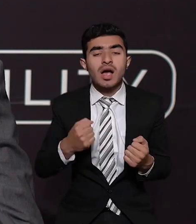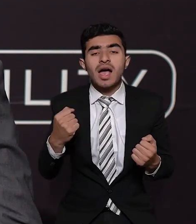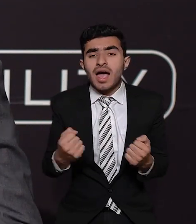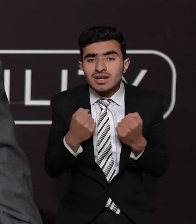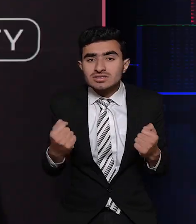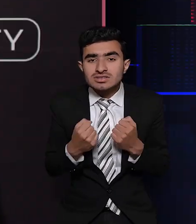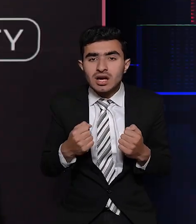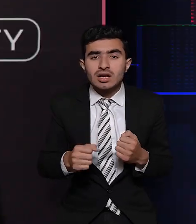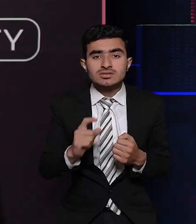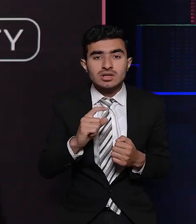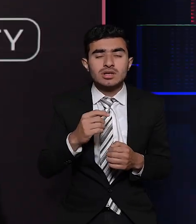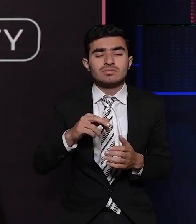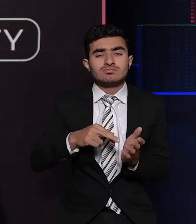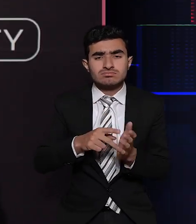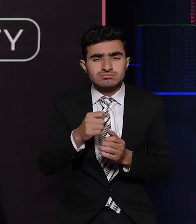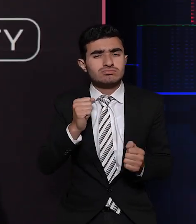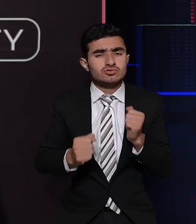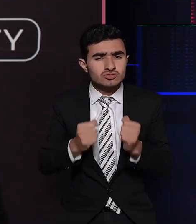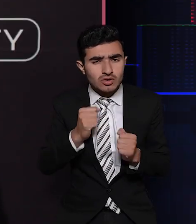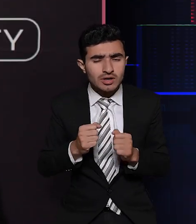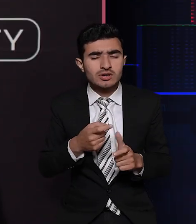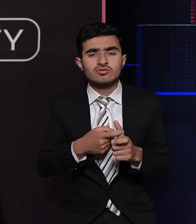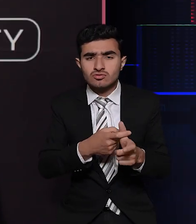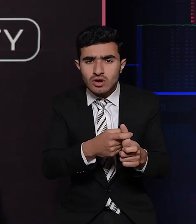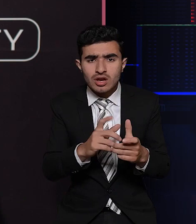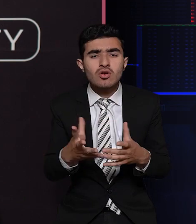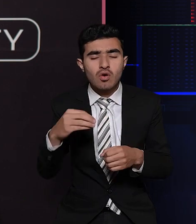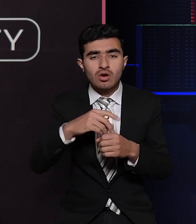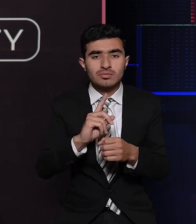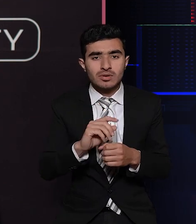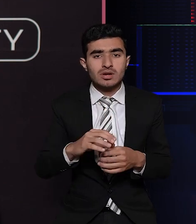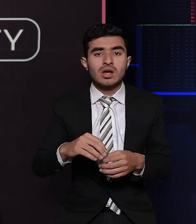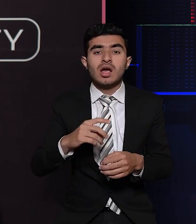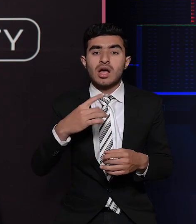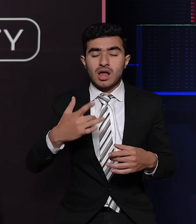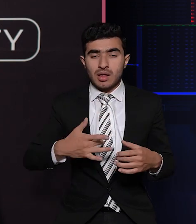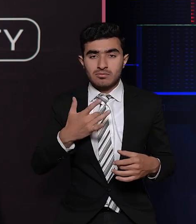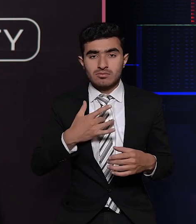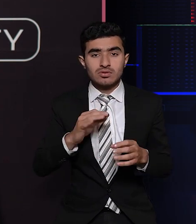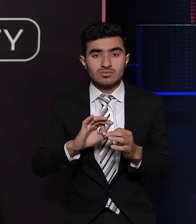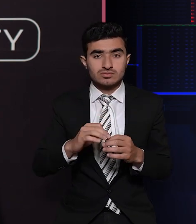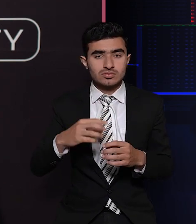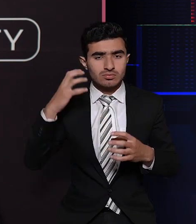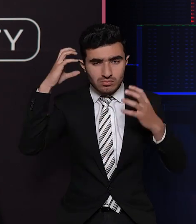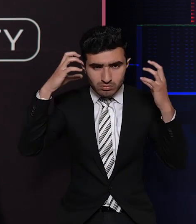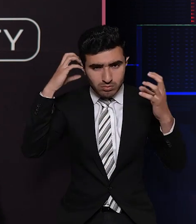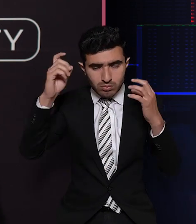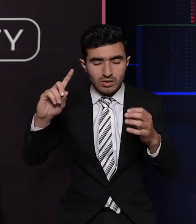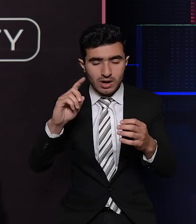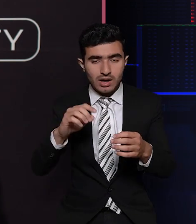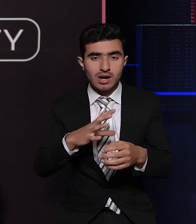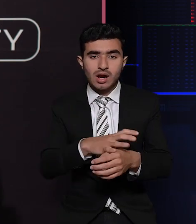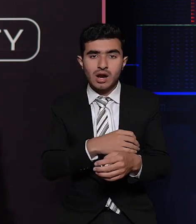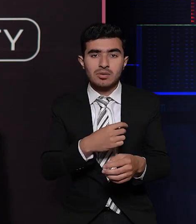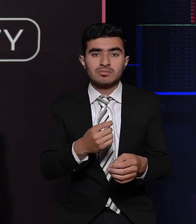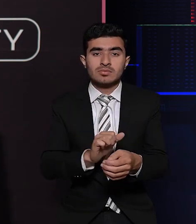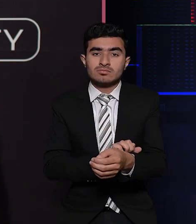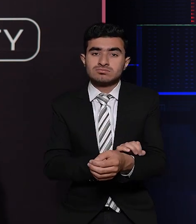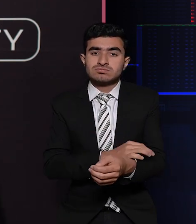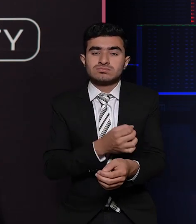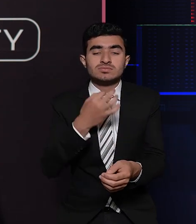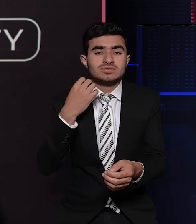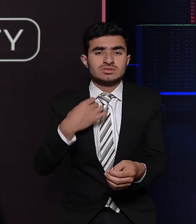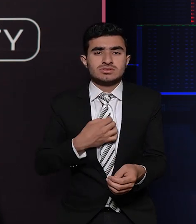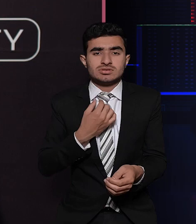ذریعے ایک ہارمون آپ کی باڈی میں پیدا ہوتا ہے جس کو کہتے ہیں انڈورفن. تو انڈورفن ہارمون وہ ہے جو کورٹیسول کو کاؤنٹر کرتا